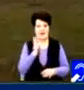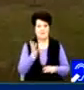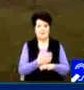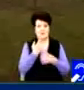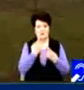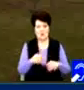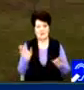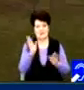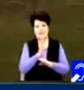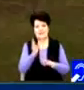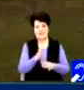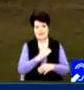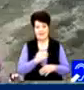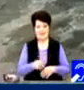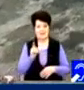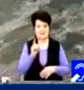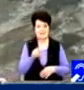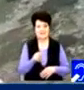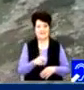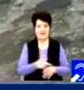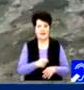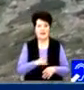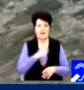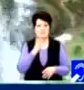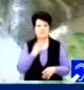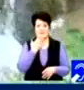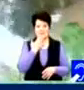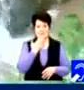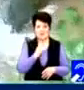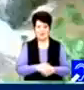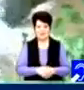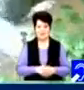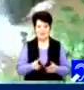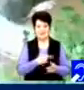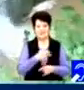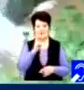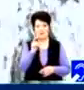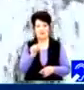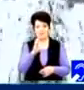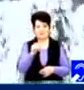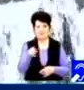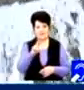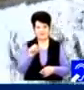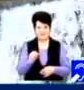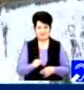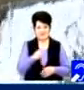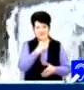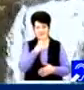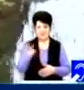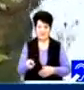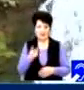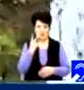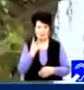și alte destinații din țara noastră Castrul de la porolisum din Sălaj Parcul Național Retezat sau cascada biger din Cara Severin și mai bine văzute sunt